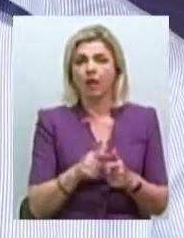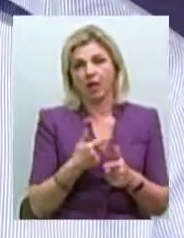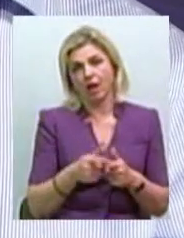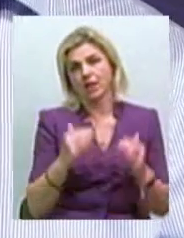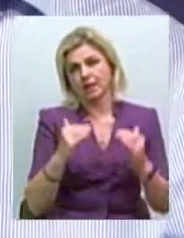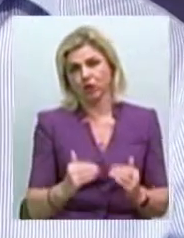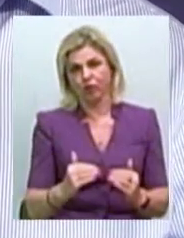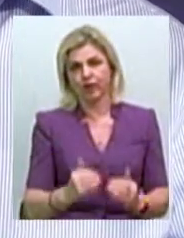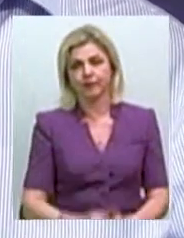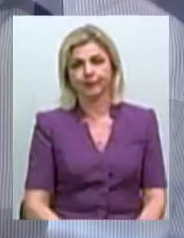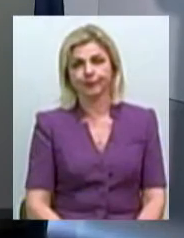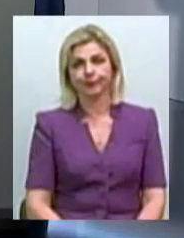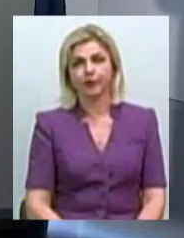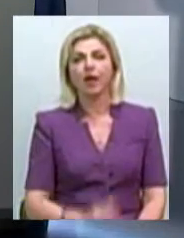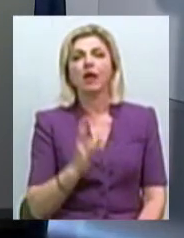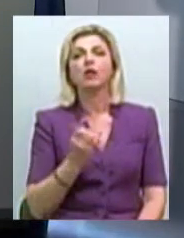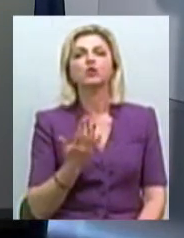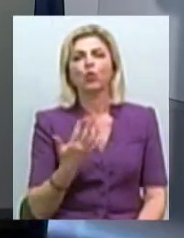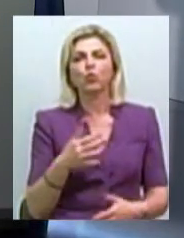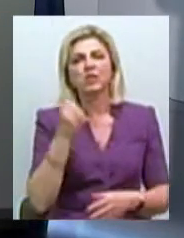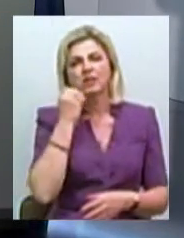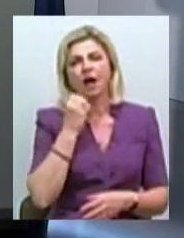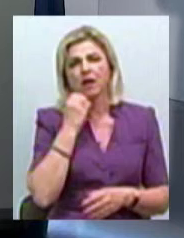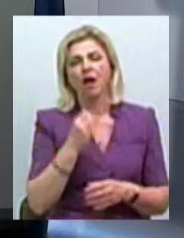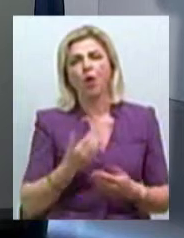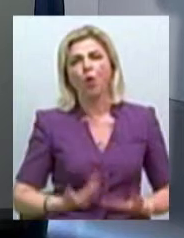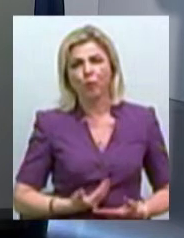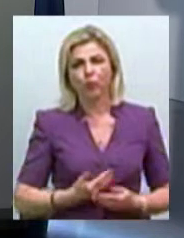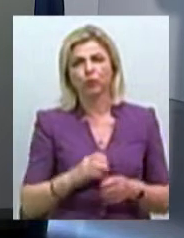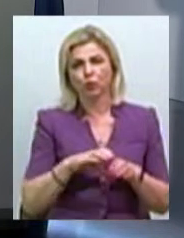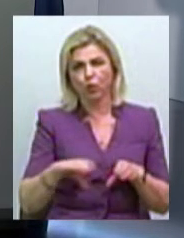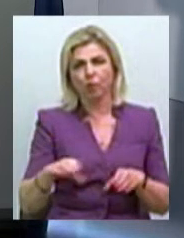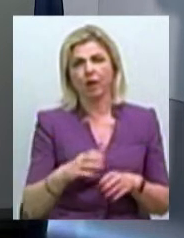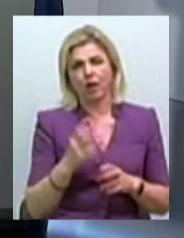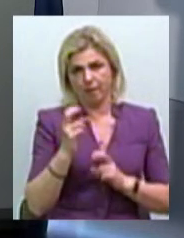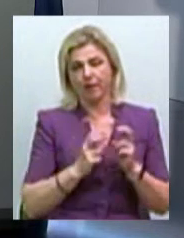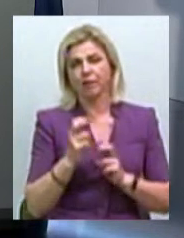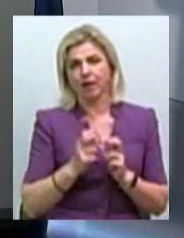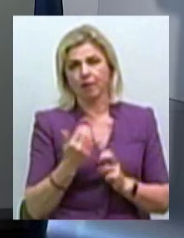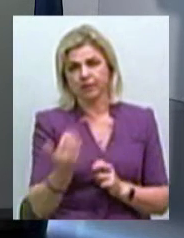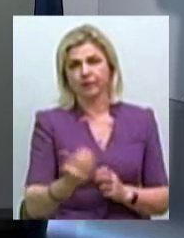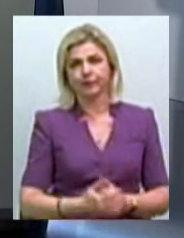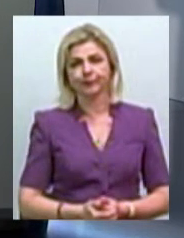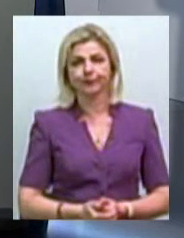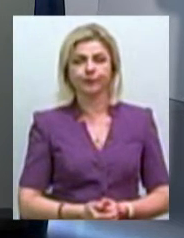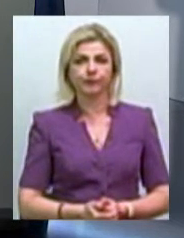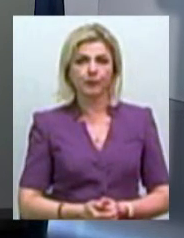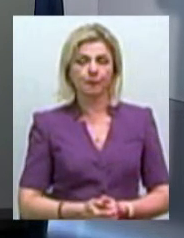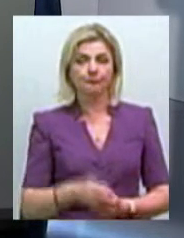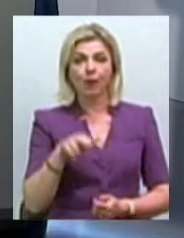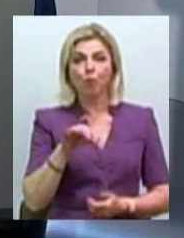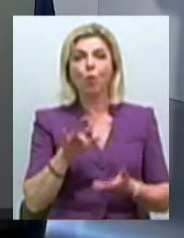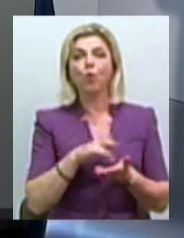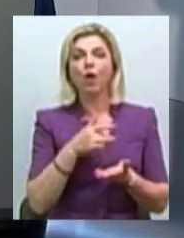знижувати. А наскільки зношені комунікації комунального підприємства «Миколаївводоканал»?